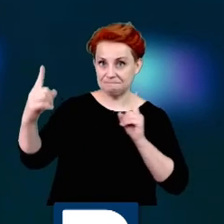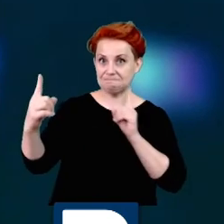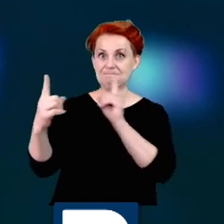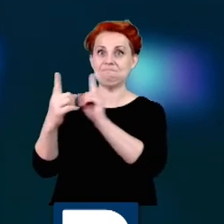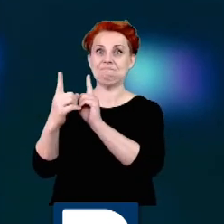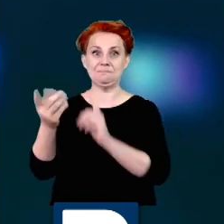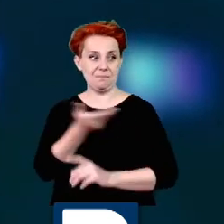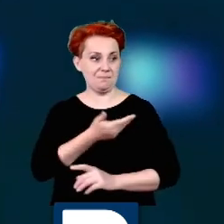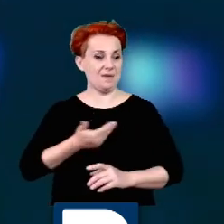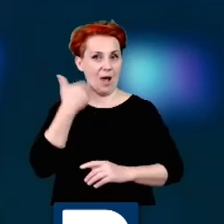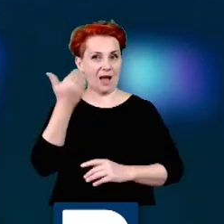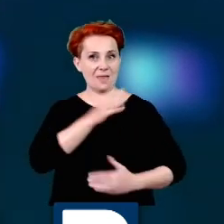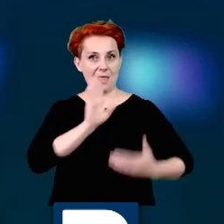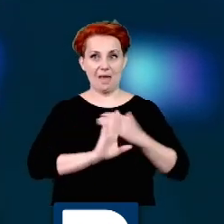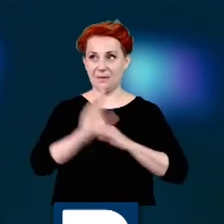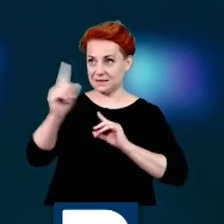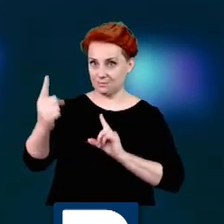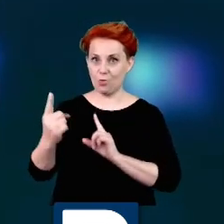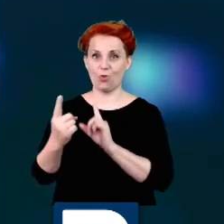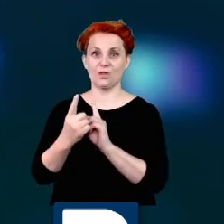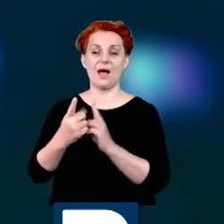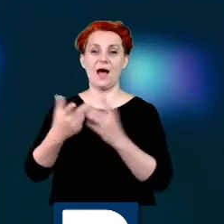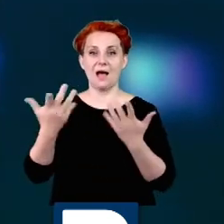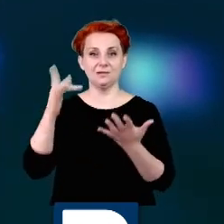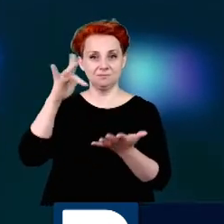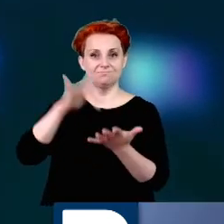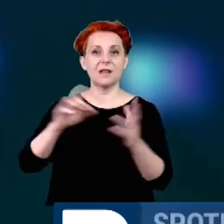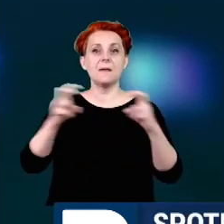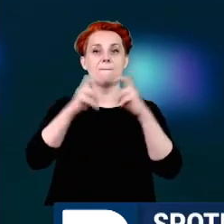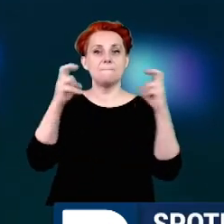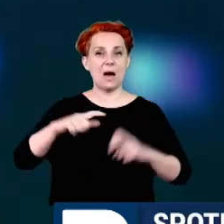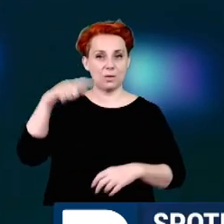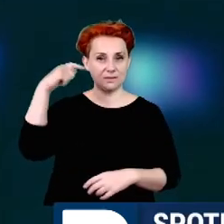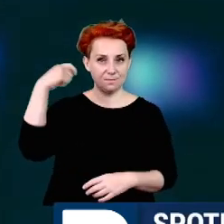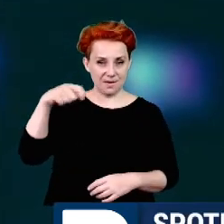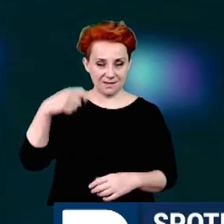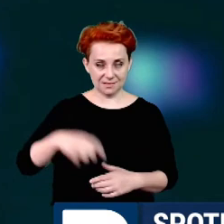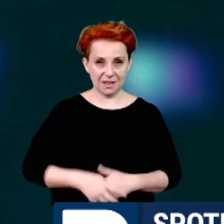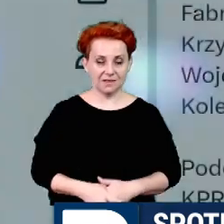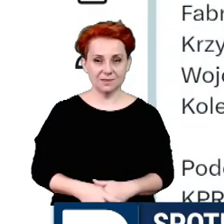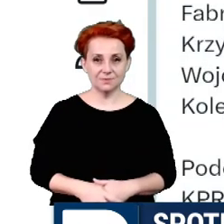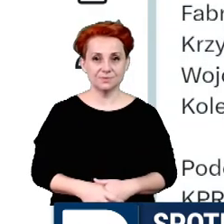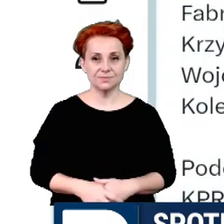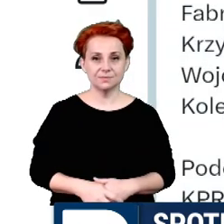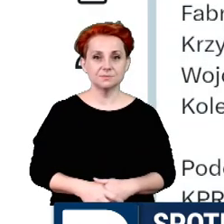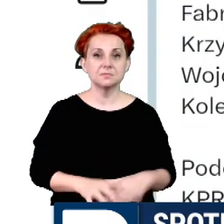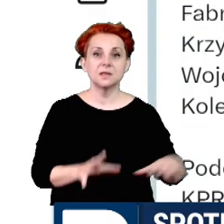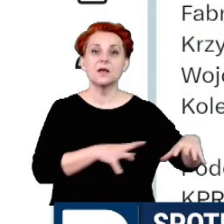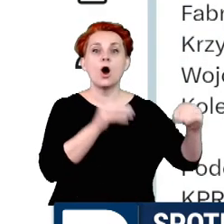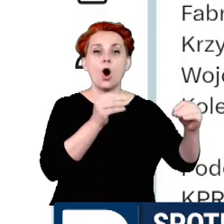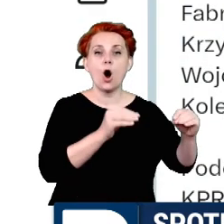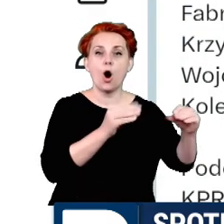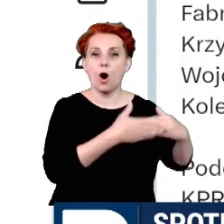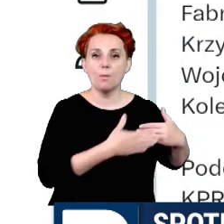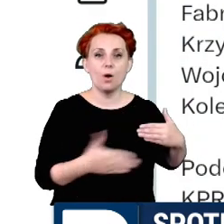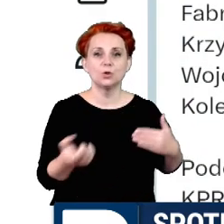przyjął Akademię Kopernikańską w Pałacu Prezydenckim. To zacznijmy od początku. Czym